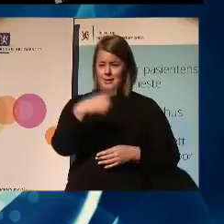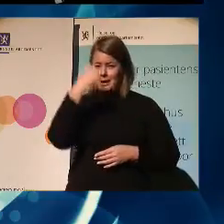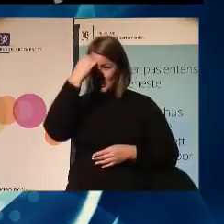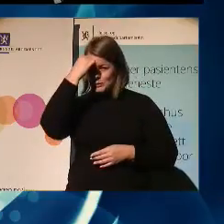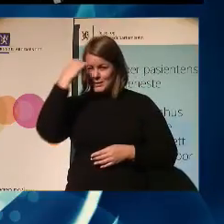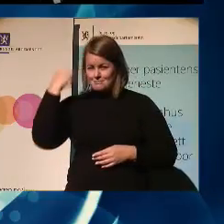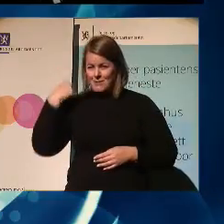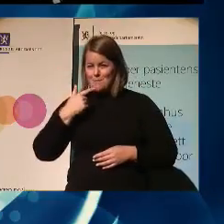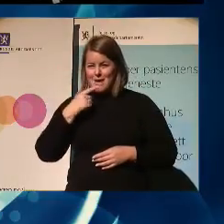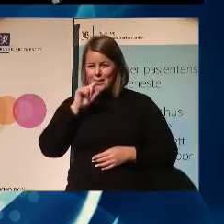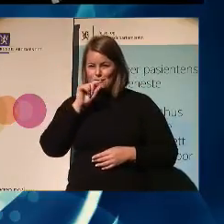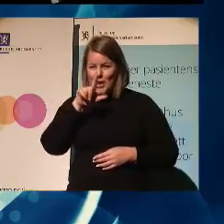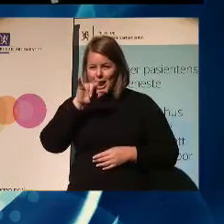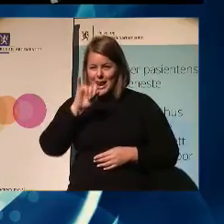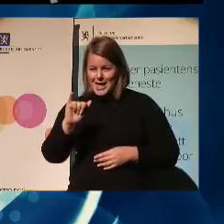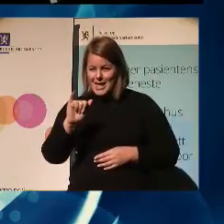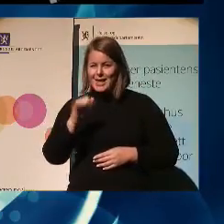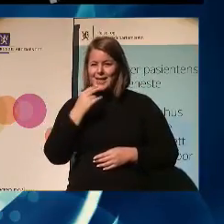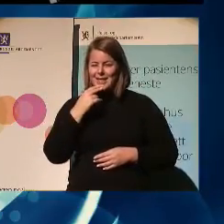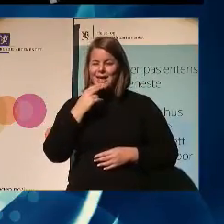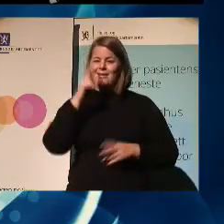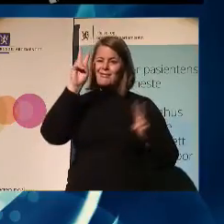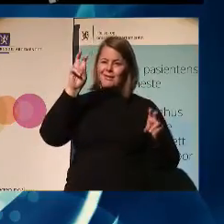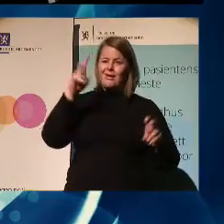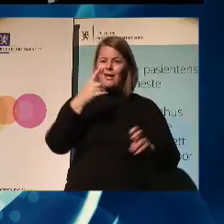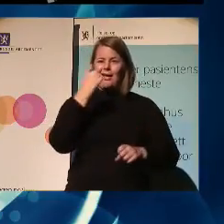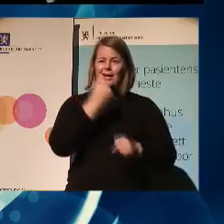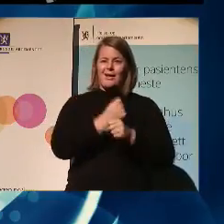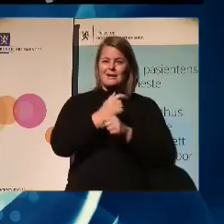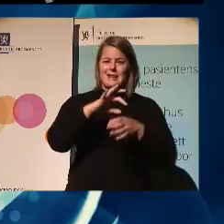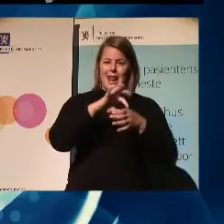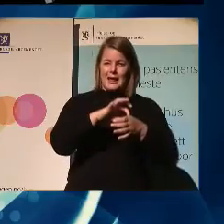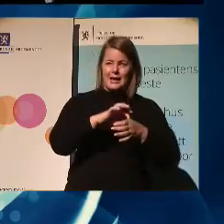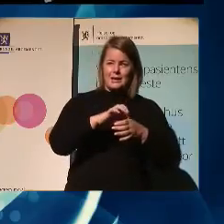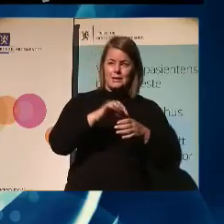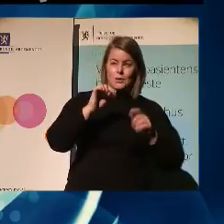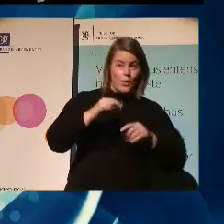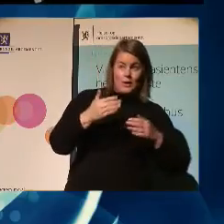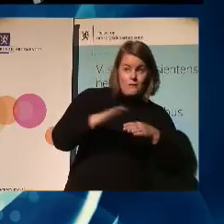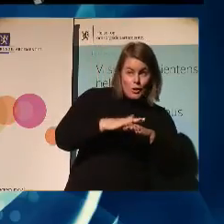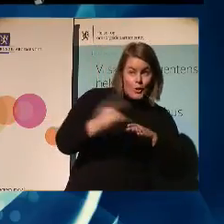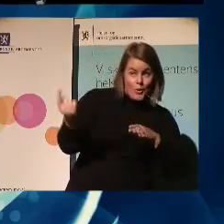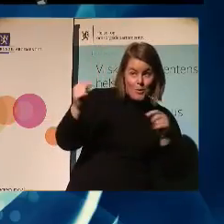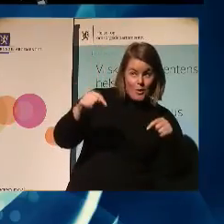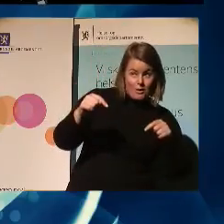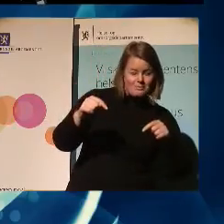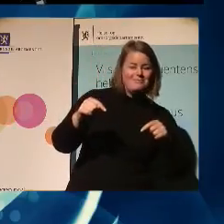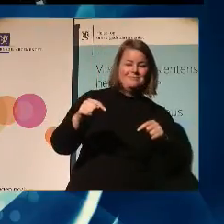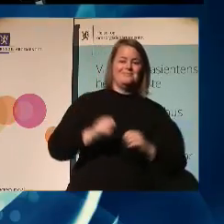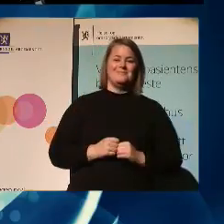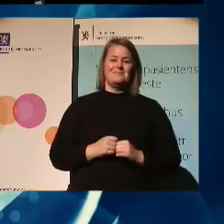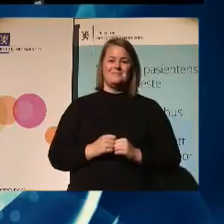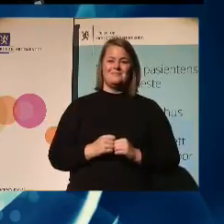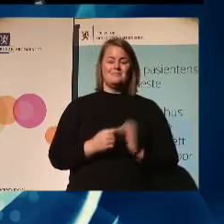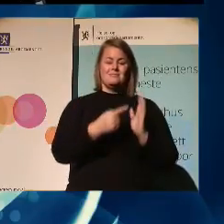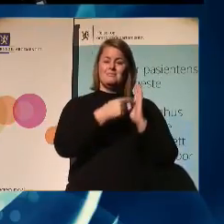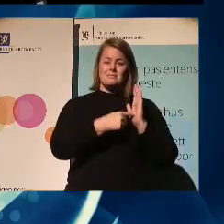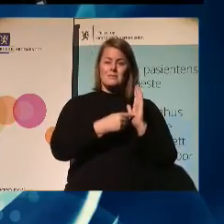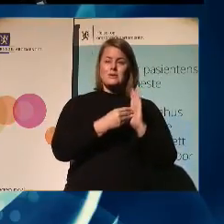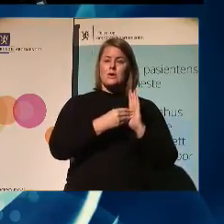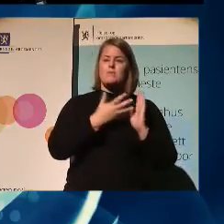Fugli. Nå det innført. Kom I høst. Vi la mye vekt på at pasienten skal